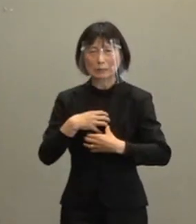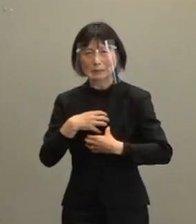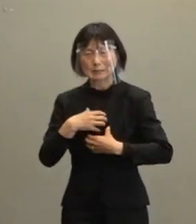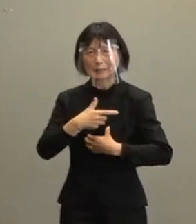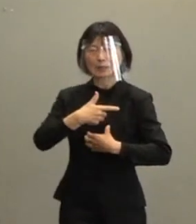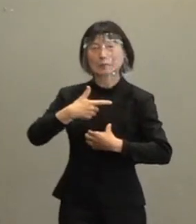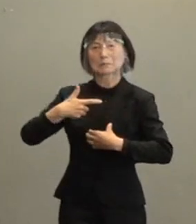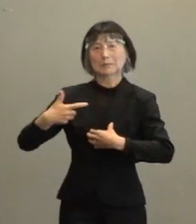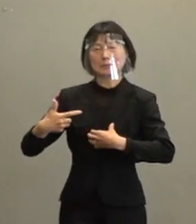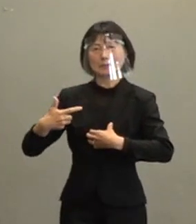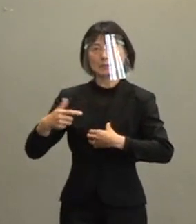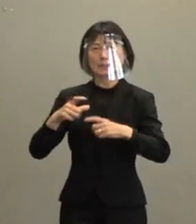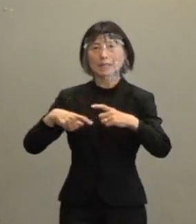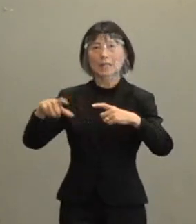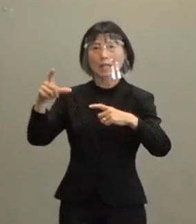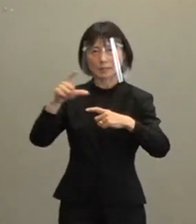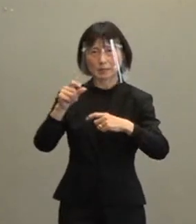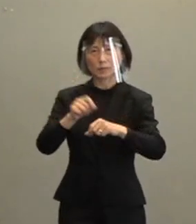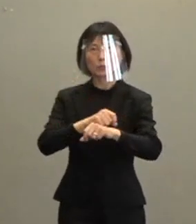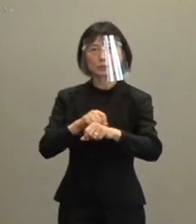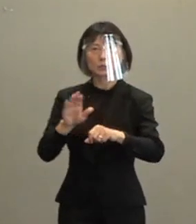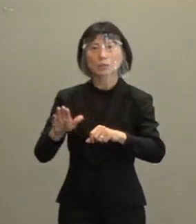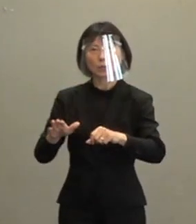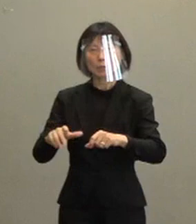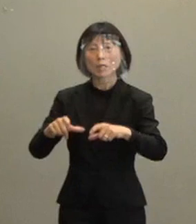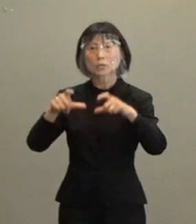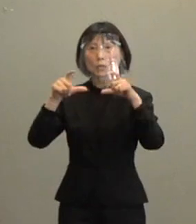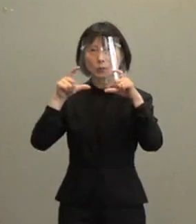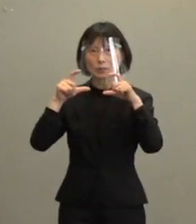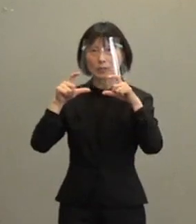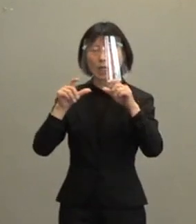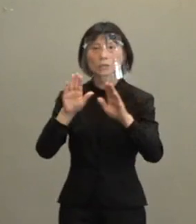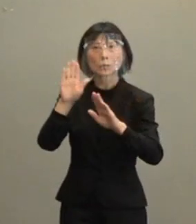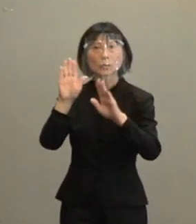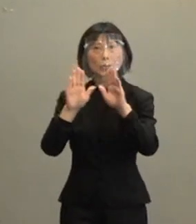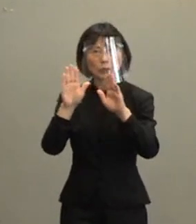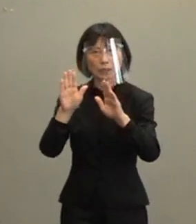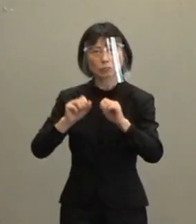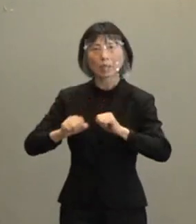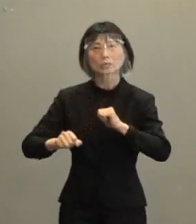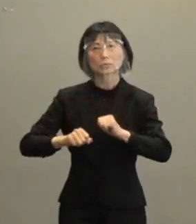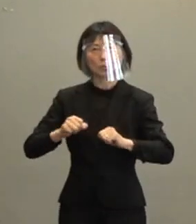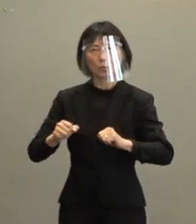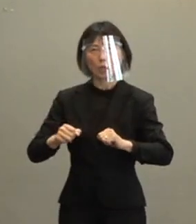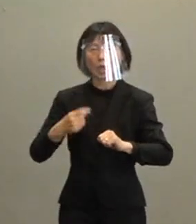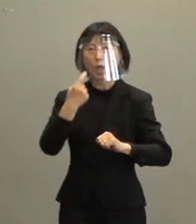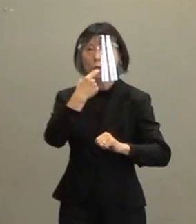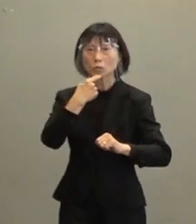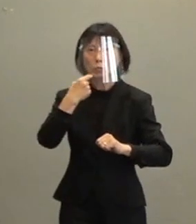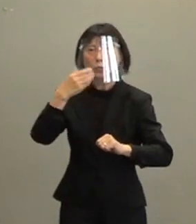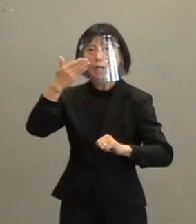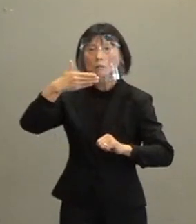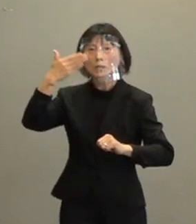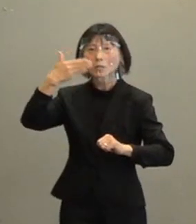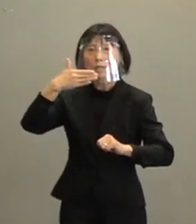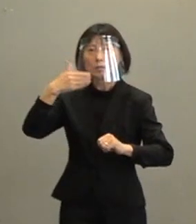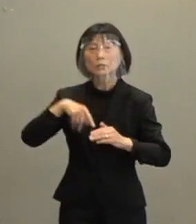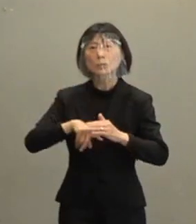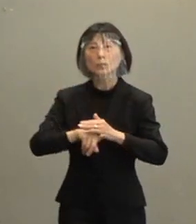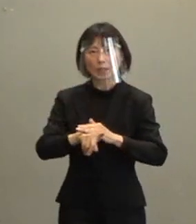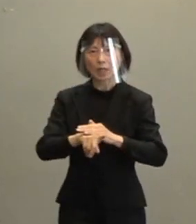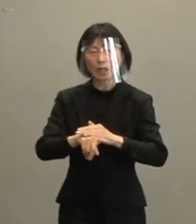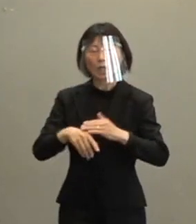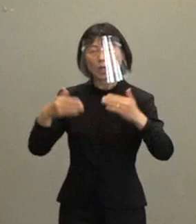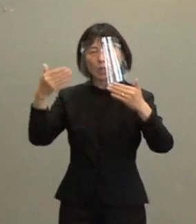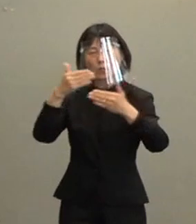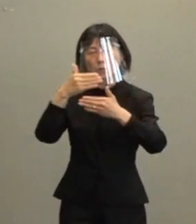ります。さらに特に児童がマスクを着用した状況での活動は口元が見えないことにより、表